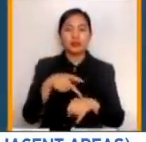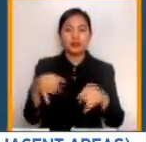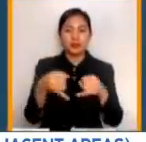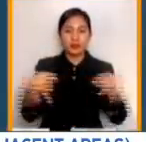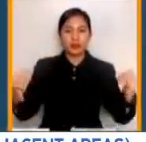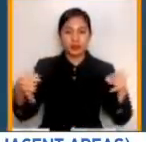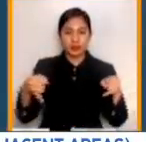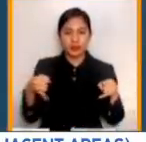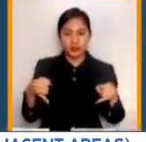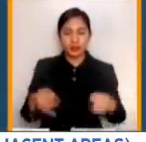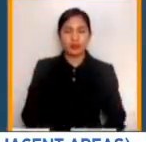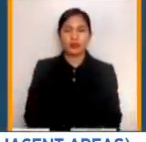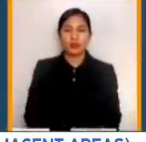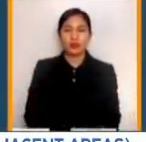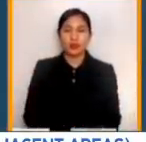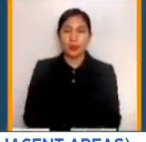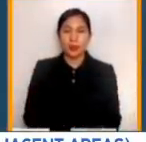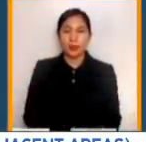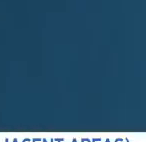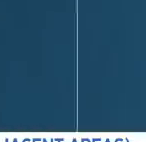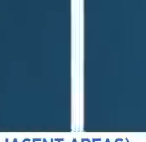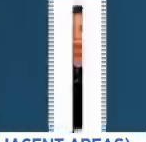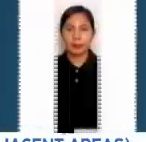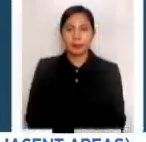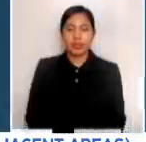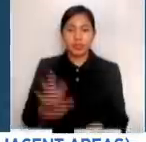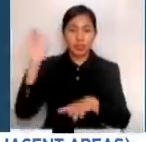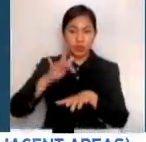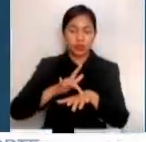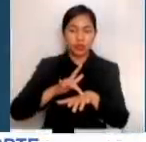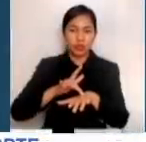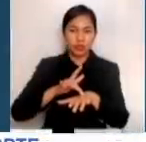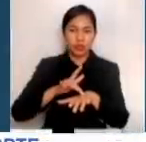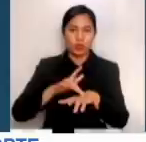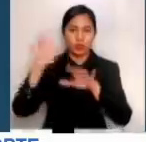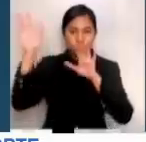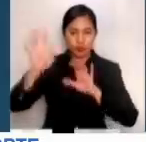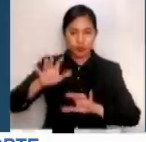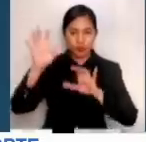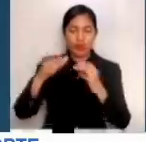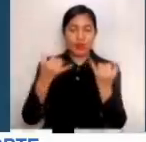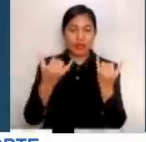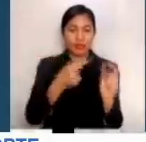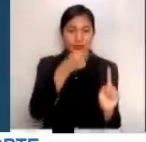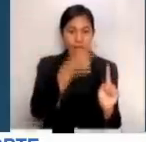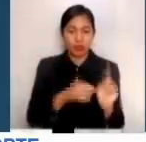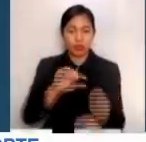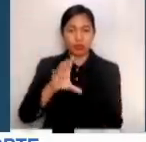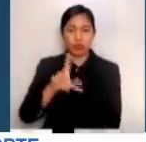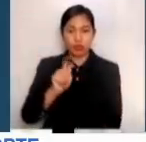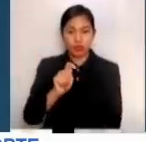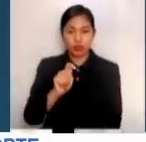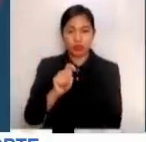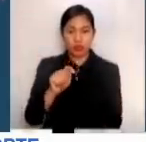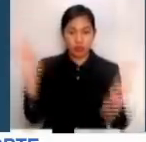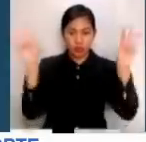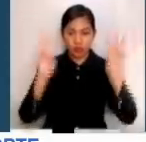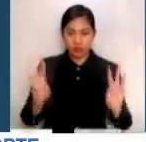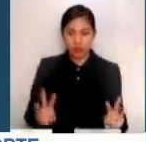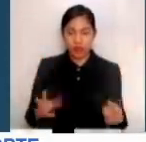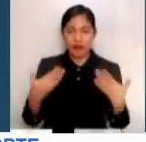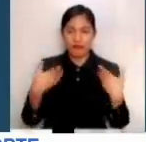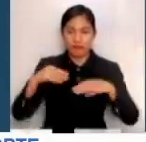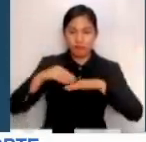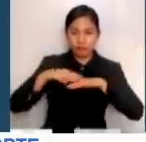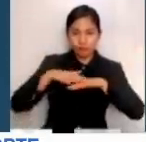ang mag-landfall ang mga bagyo ngayong Oktubre. Sa ganitong panahon, karaniwan daw tumatama ang bagyo sa Luzon o